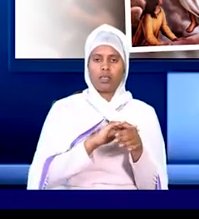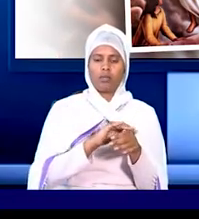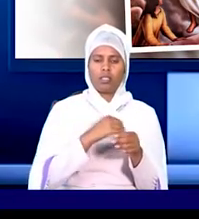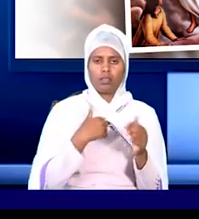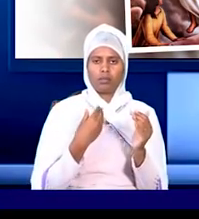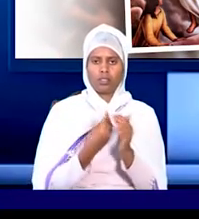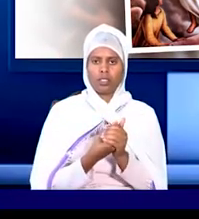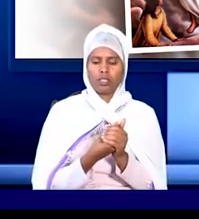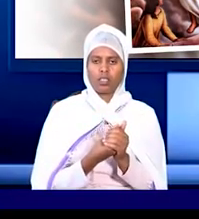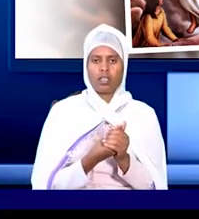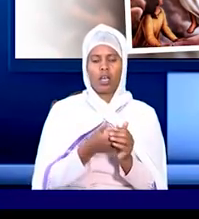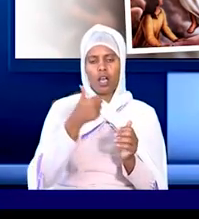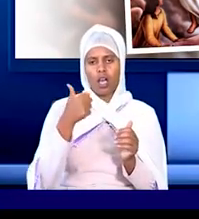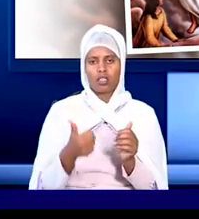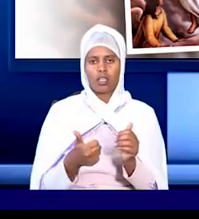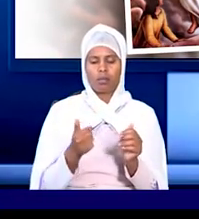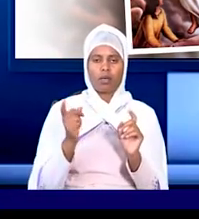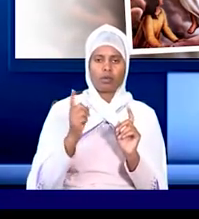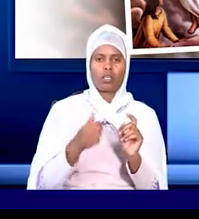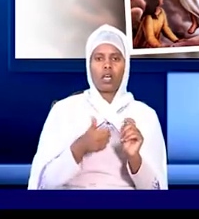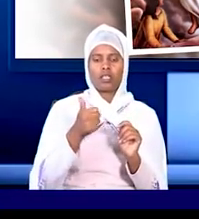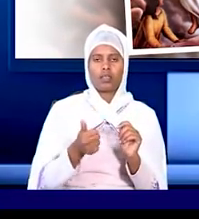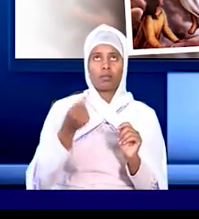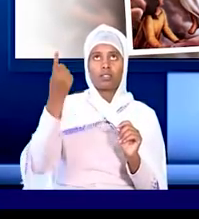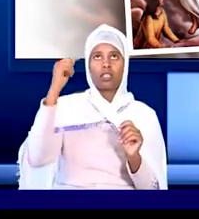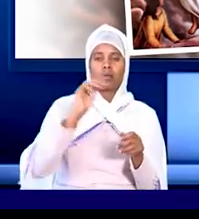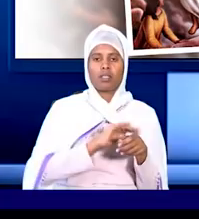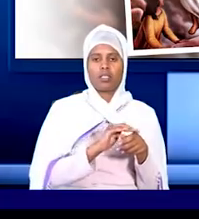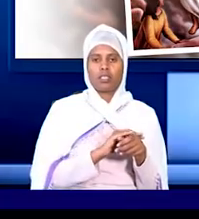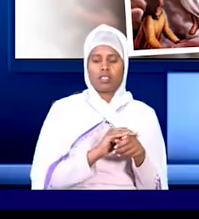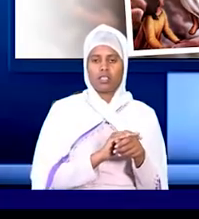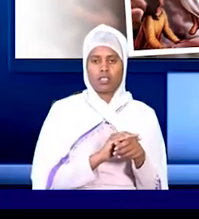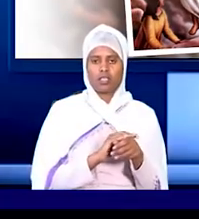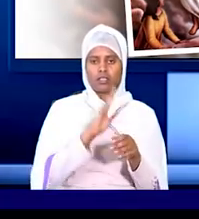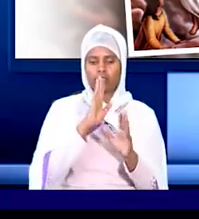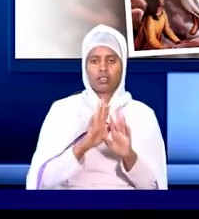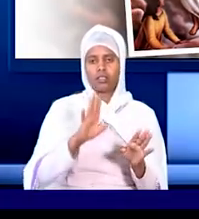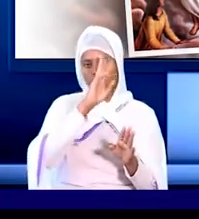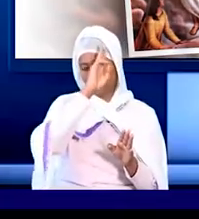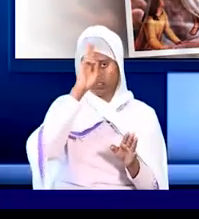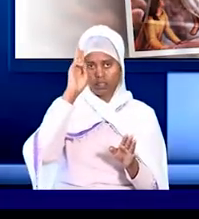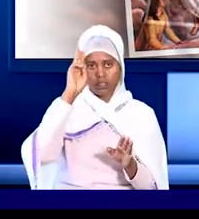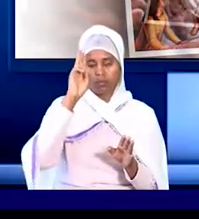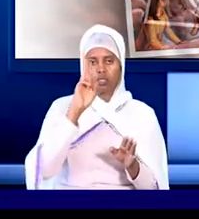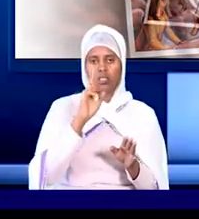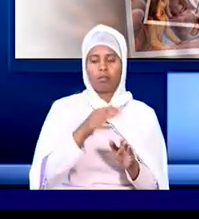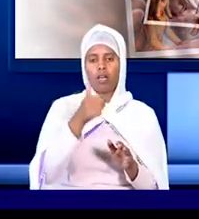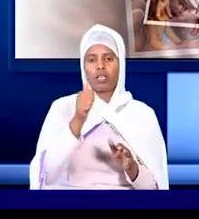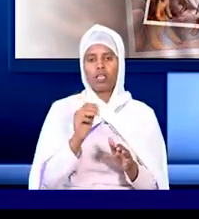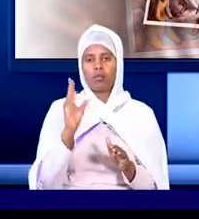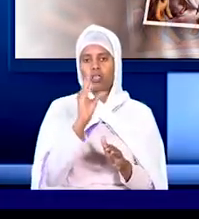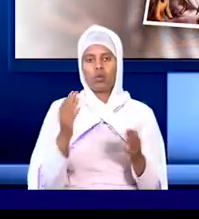ኣብ ሕልና ኣብ ሕልና ኣዳም ዘይኮነት ኣብ ሕልና እግዚኣብሔር ከም ዘለና ቅድስቲ ድንግል